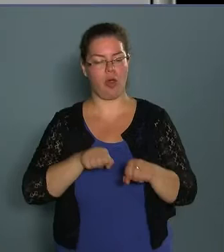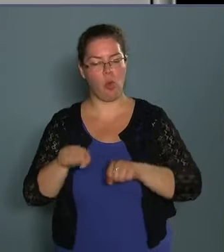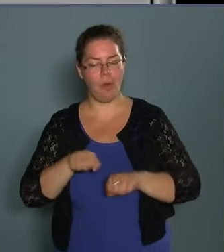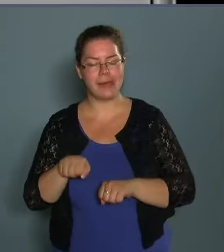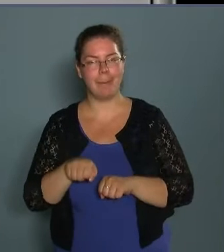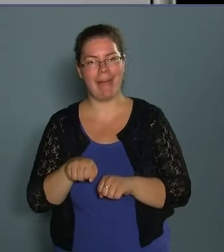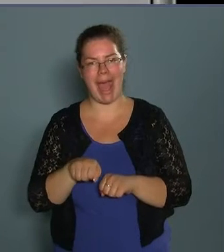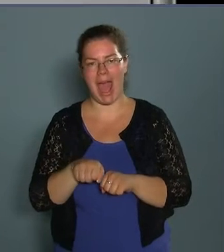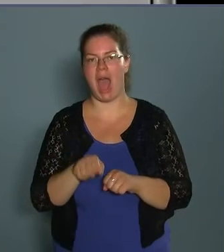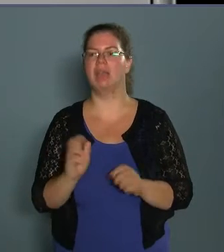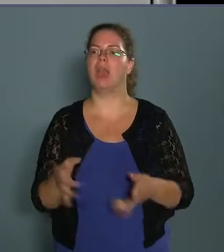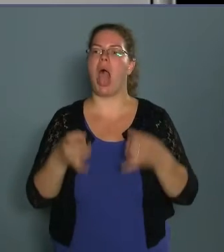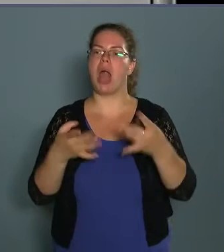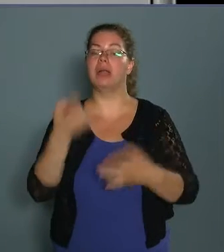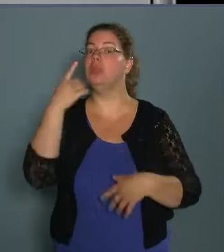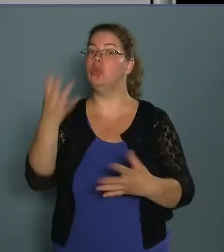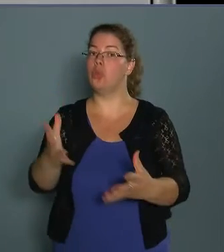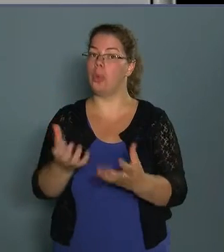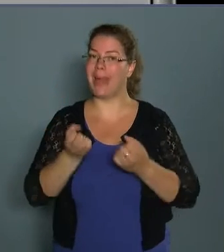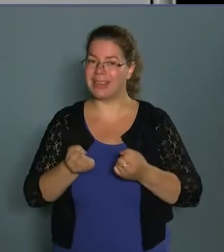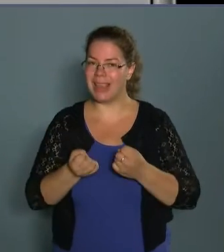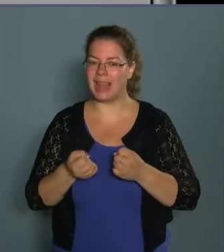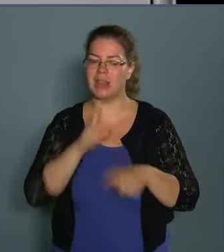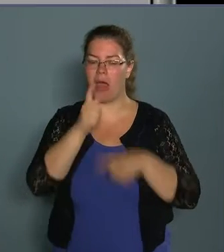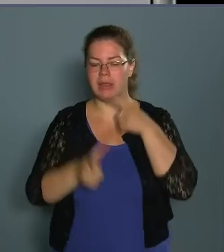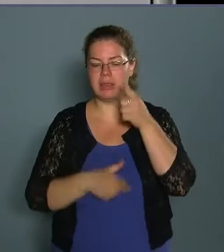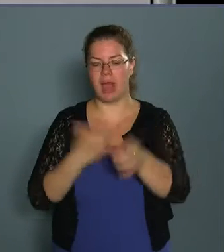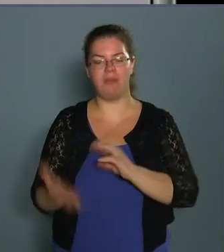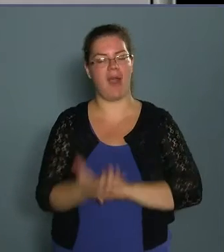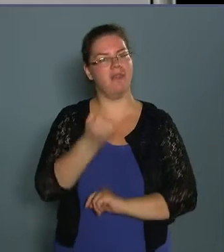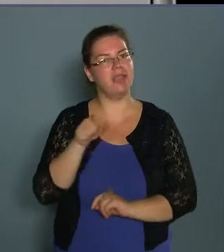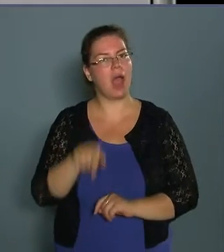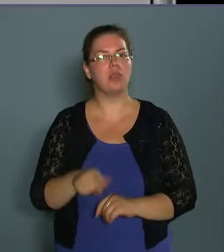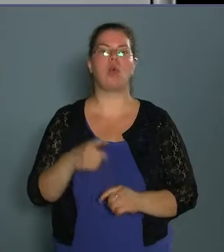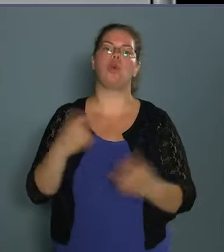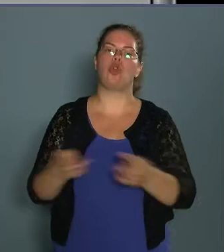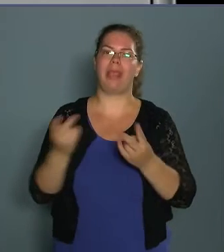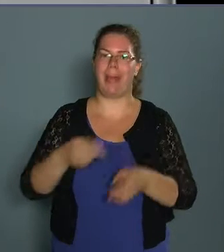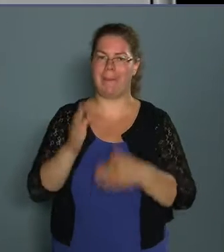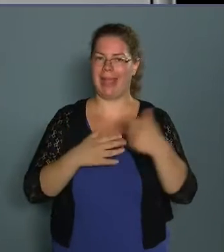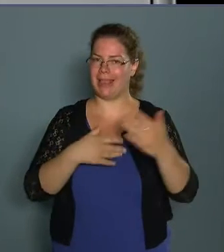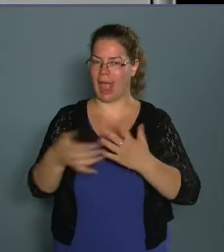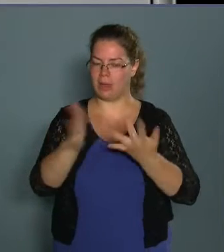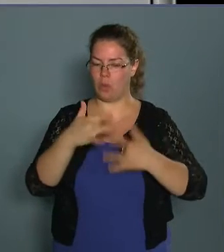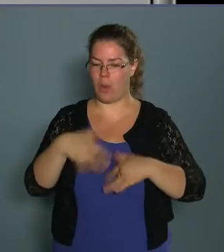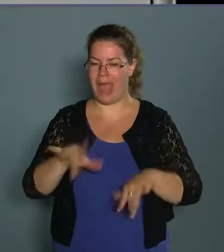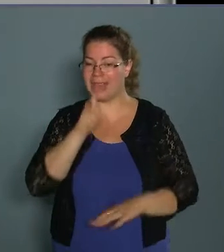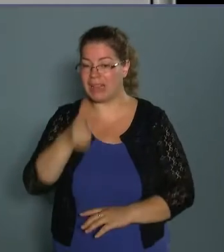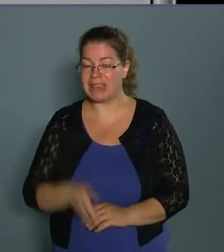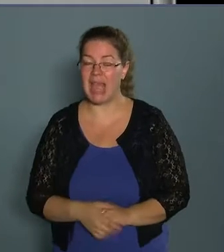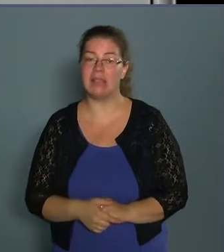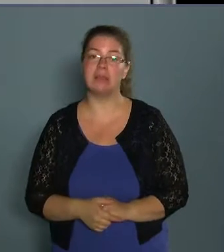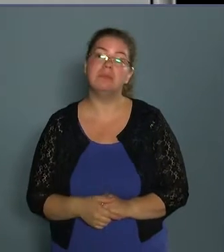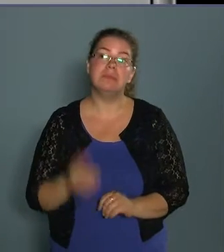kormány engedélyt meg tudjuk szerezni a hitelfelvételhez, akkor egy könnyebben kezelhető helyzet